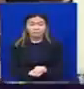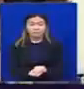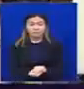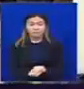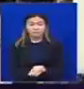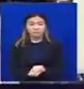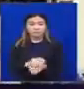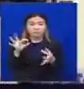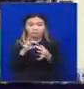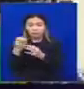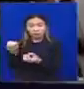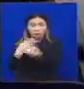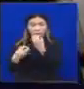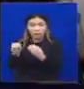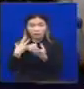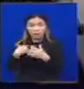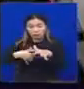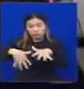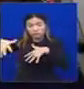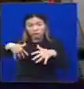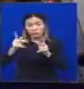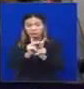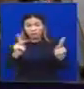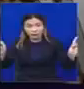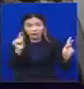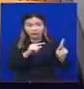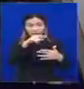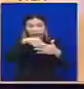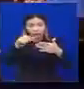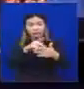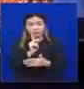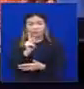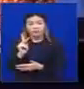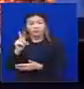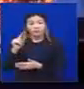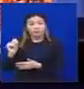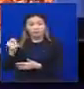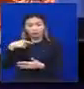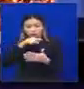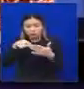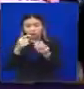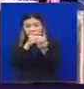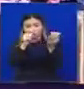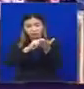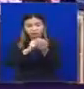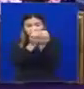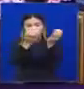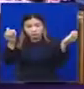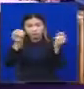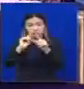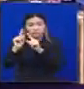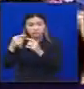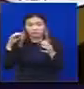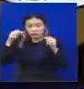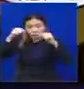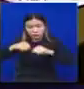เสียงสะท้อนบางส่วนของประชาชนภายหลังจากคณะกรรมการการเลือกตั้งหรือกกต.เดินหน้าจัดส่งร่างรัฐธรรมนูญและสรุปย่อการทำประช